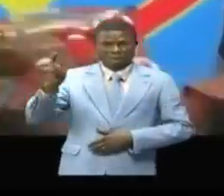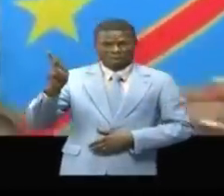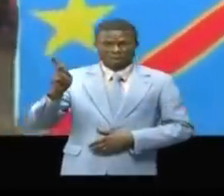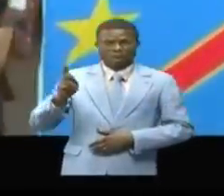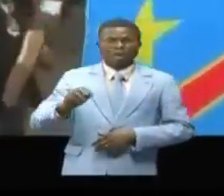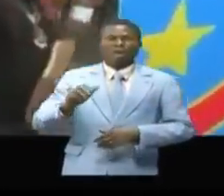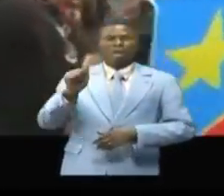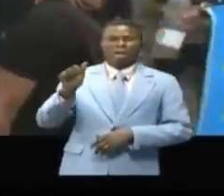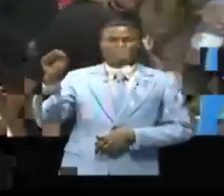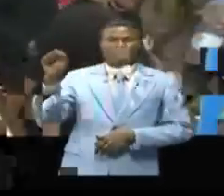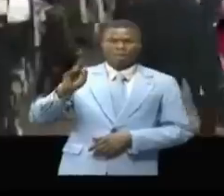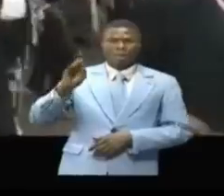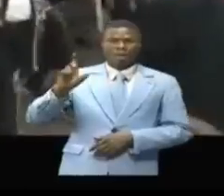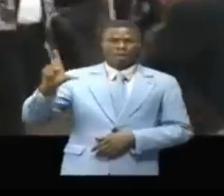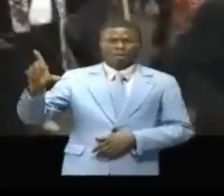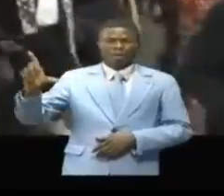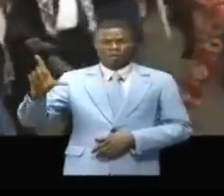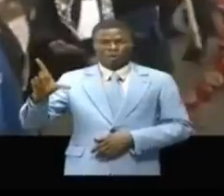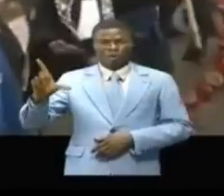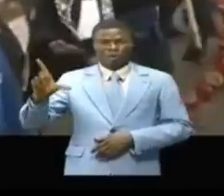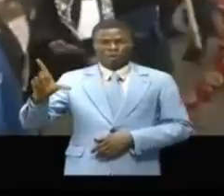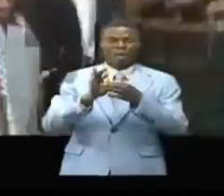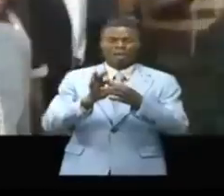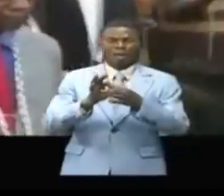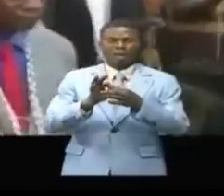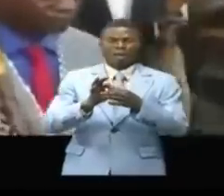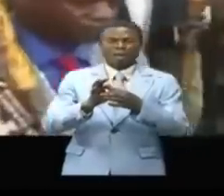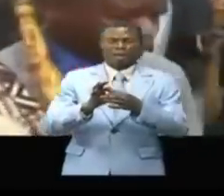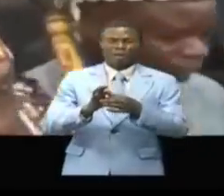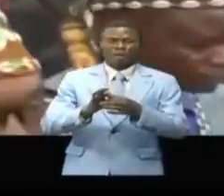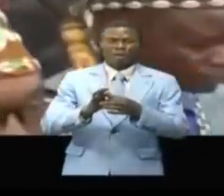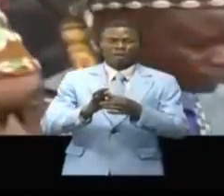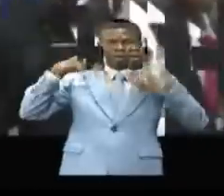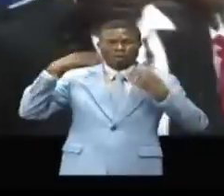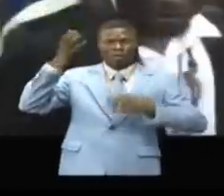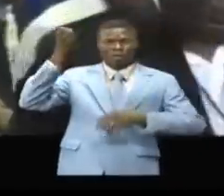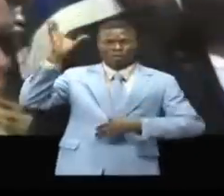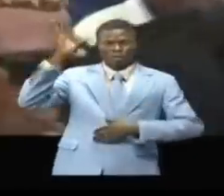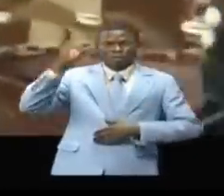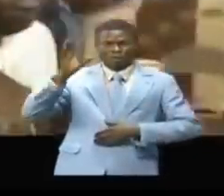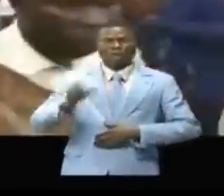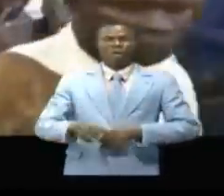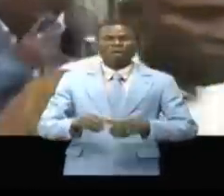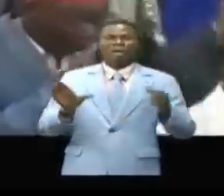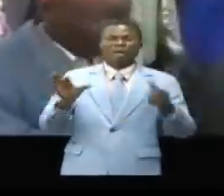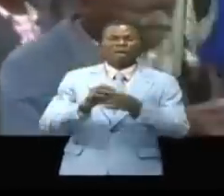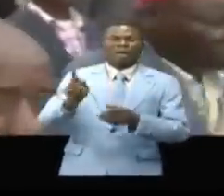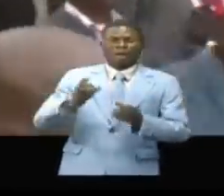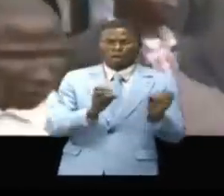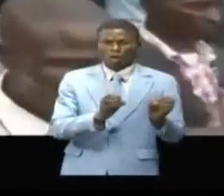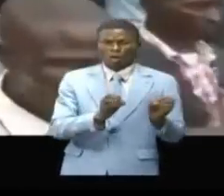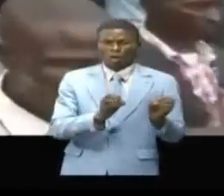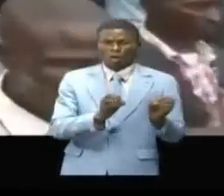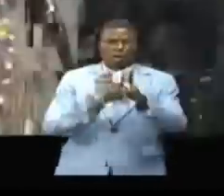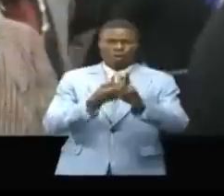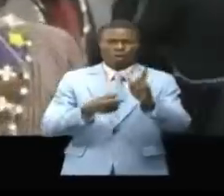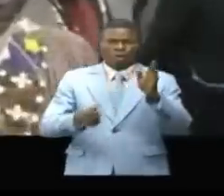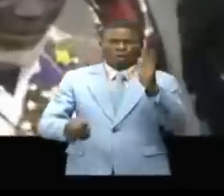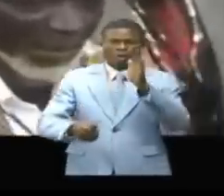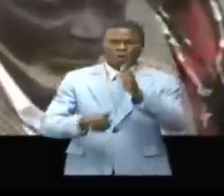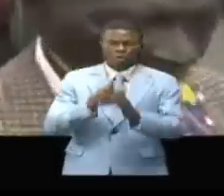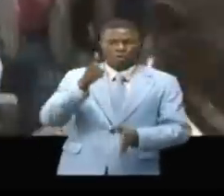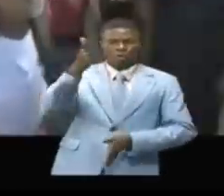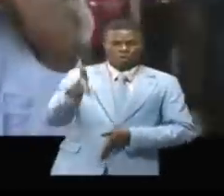asbel dénommée Alliance des traditionnels des lumières de l'espace Grand Kassai et alliés ont organisé mardi 8